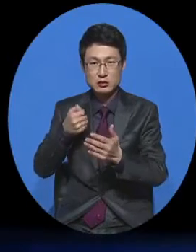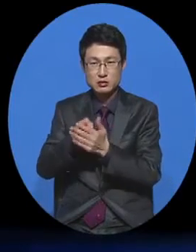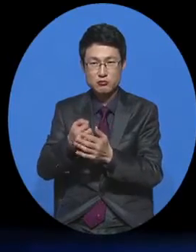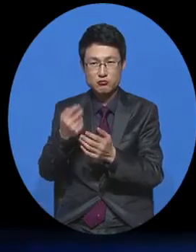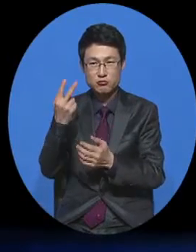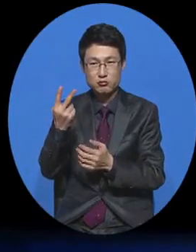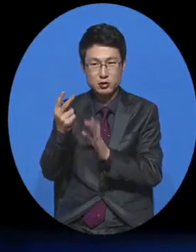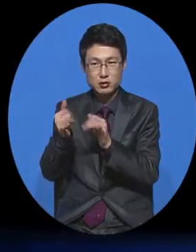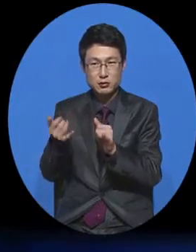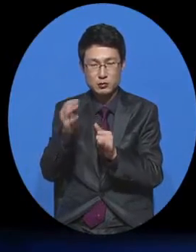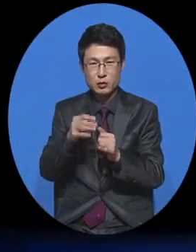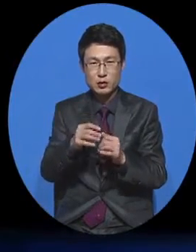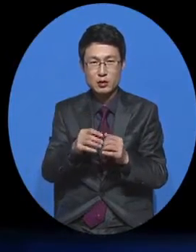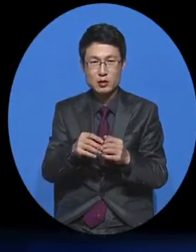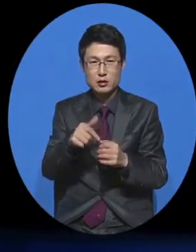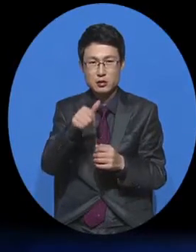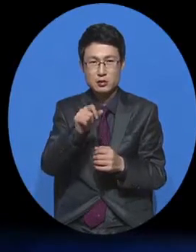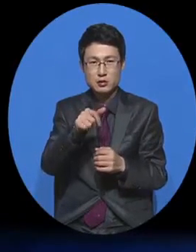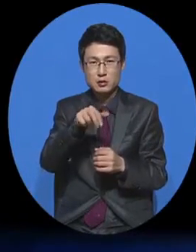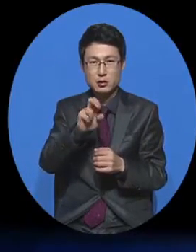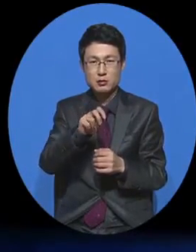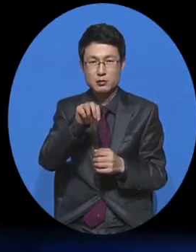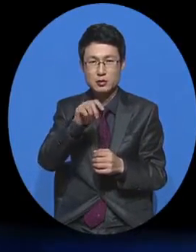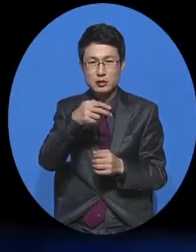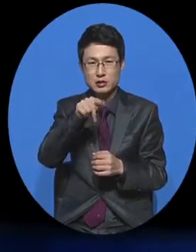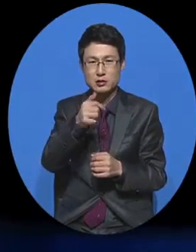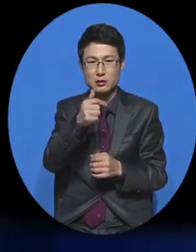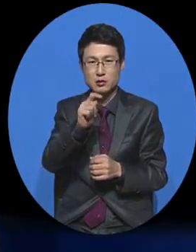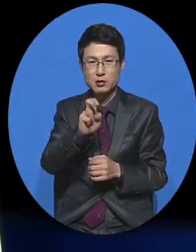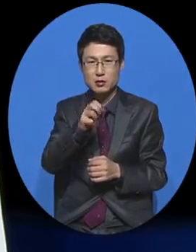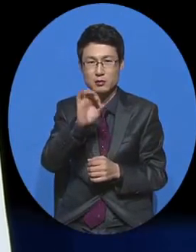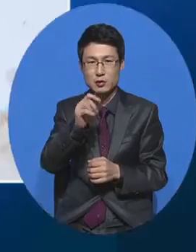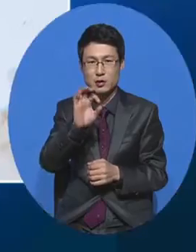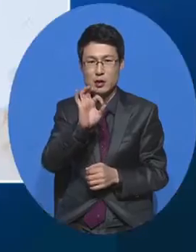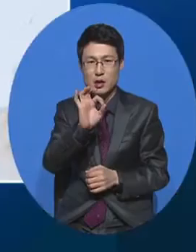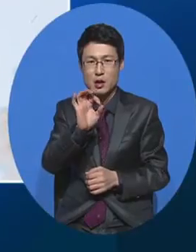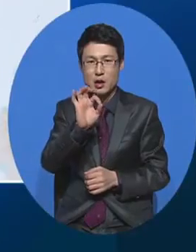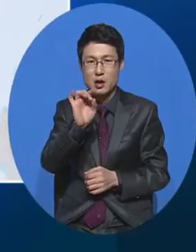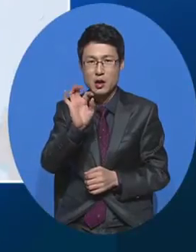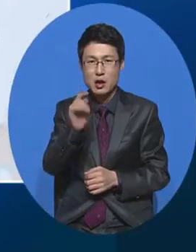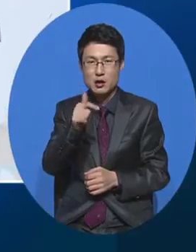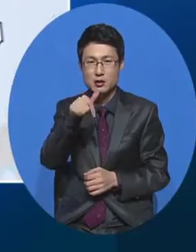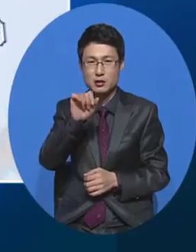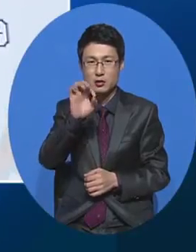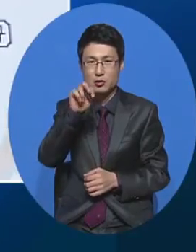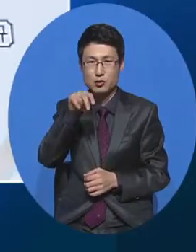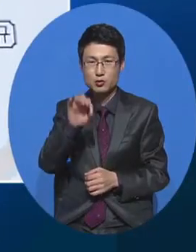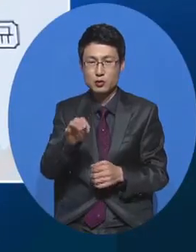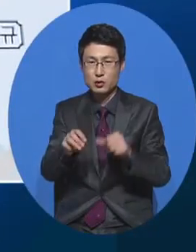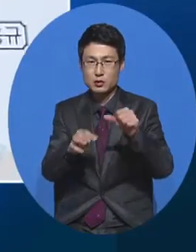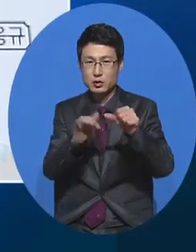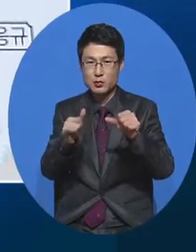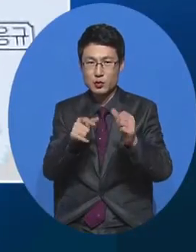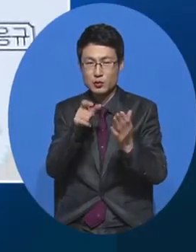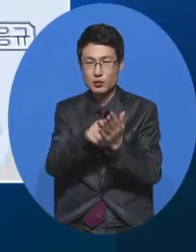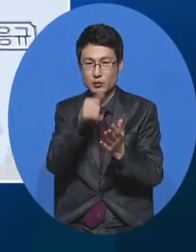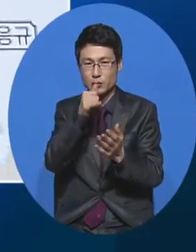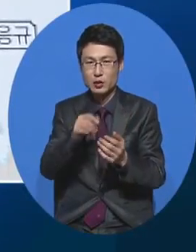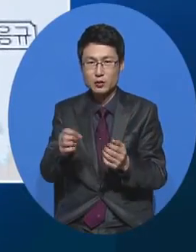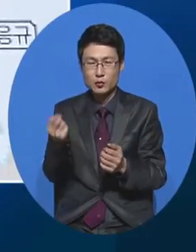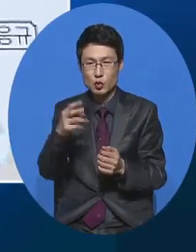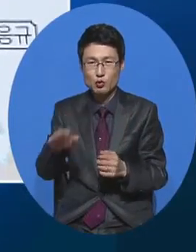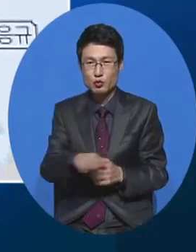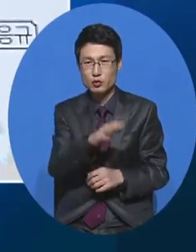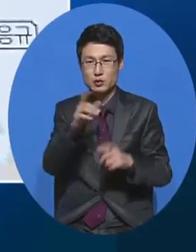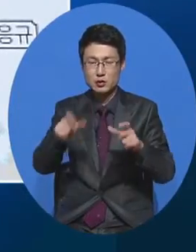여기에는 기사 하면 기우 만 싶나 밀 전혜선 안규미 등 5분 있으셔요 4 4 그리고 우리 적